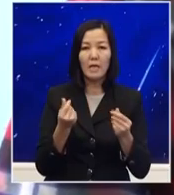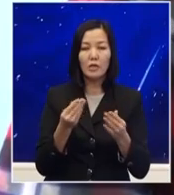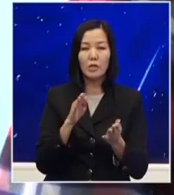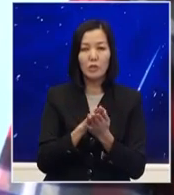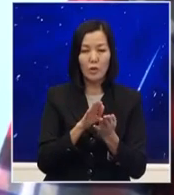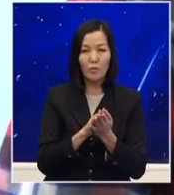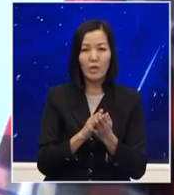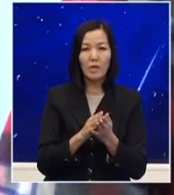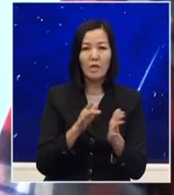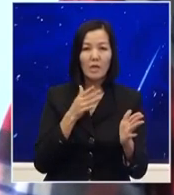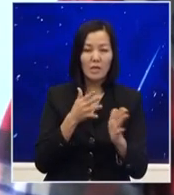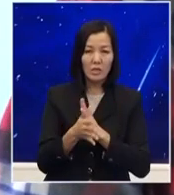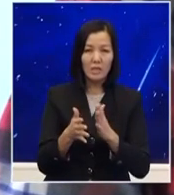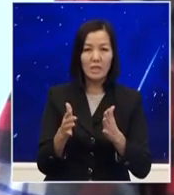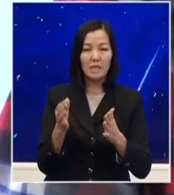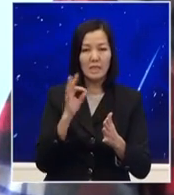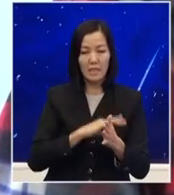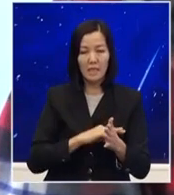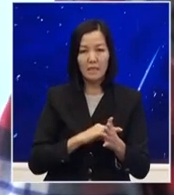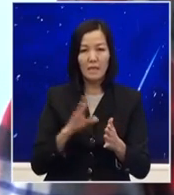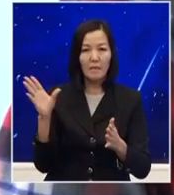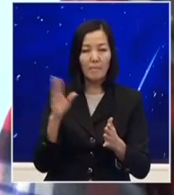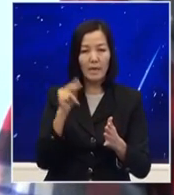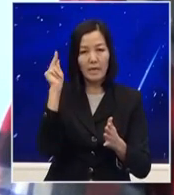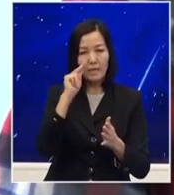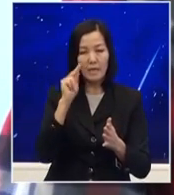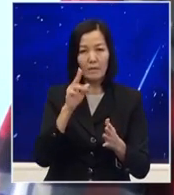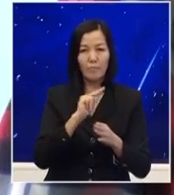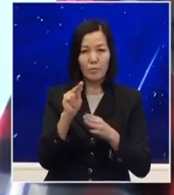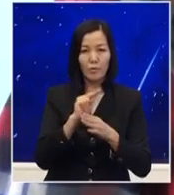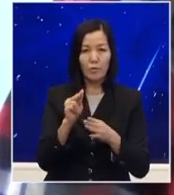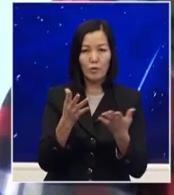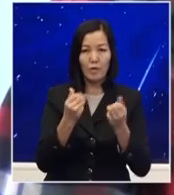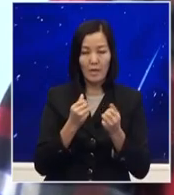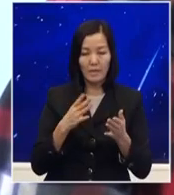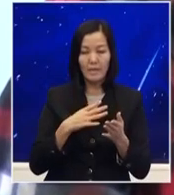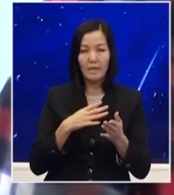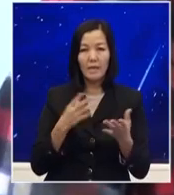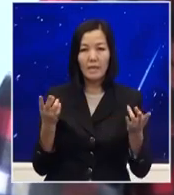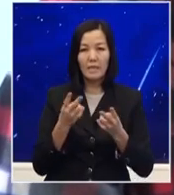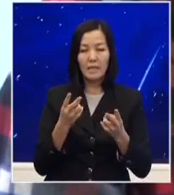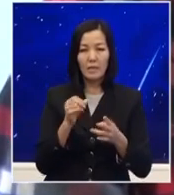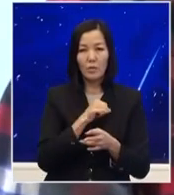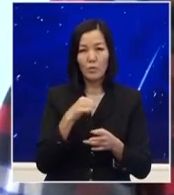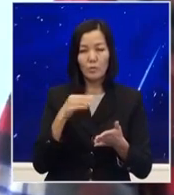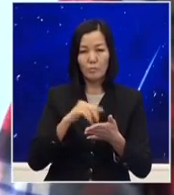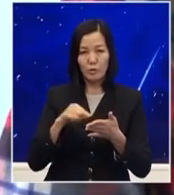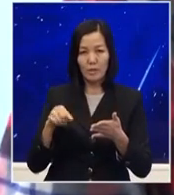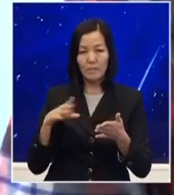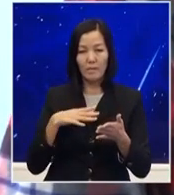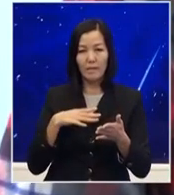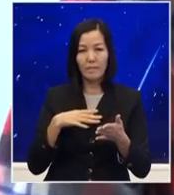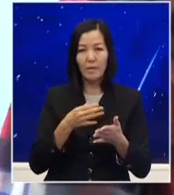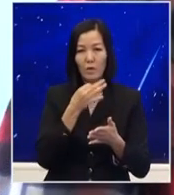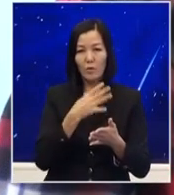болады, сол туралы көптеген мәселелерді оқыттық, үйрендік, керек нәрсесін өзімізге түртіп алдым. Маған қатты